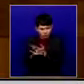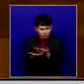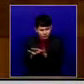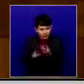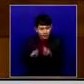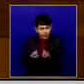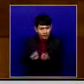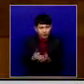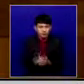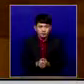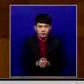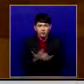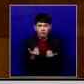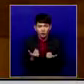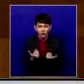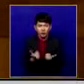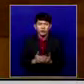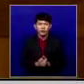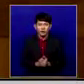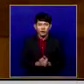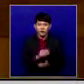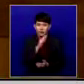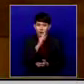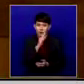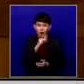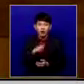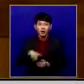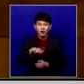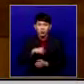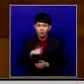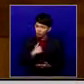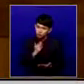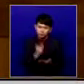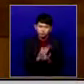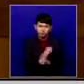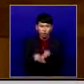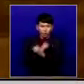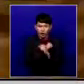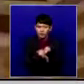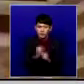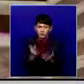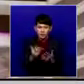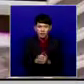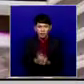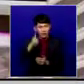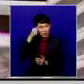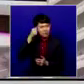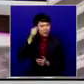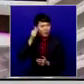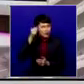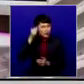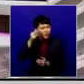าถ้าเราไม่รีบยุติมันภายในไม่กี่วันมันจะมีผู้